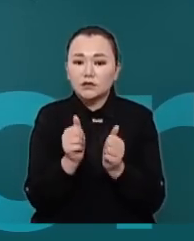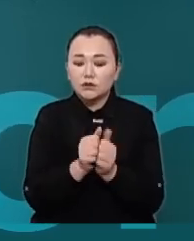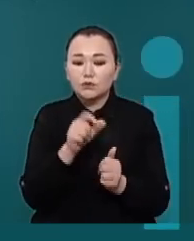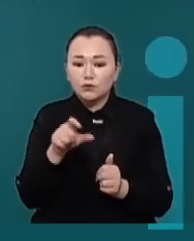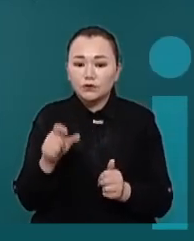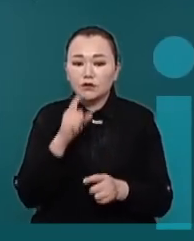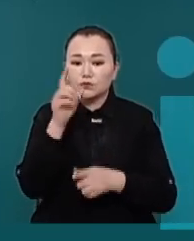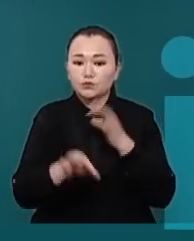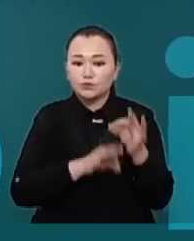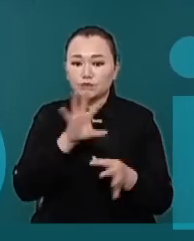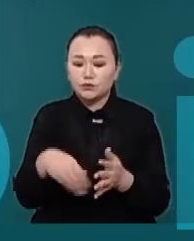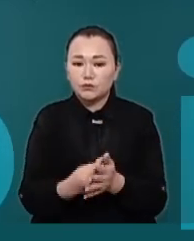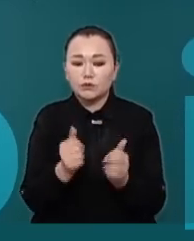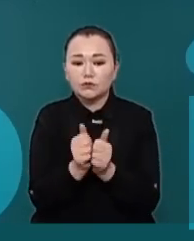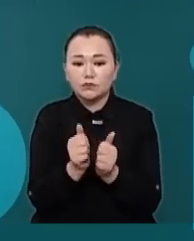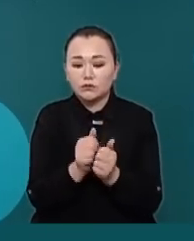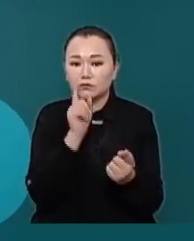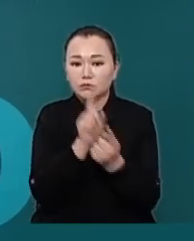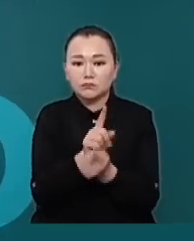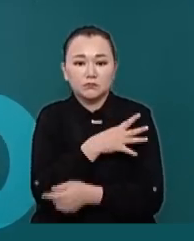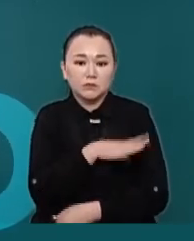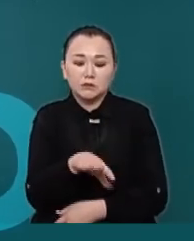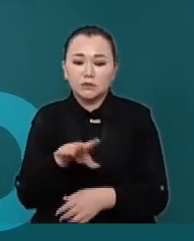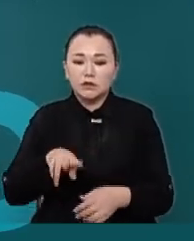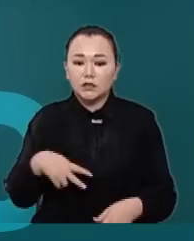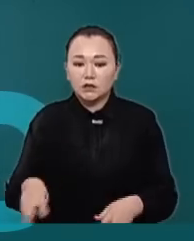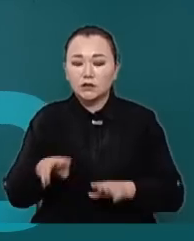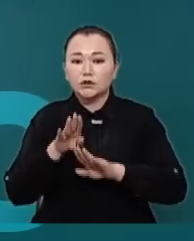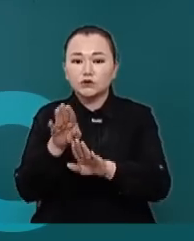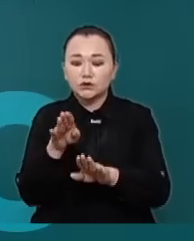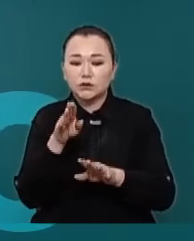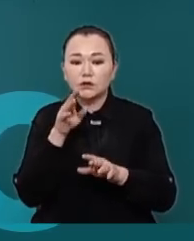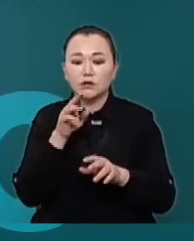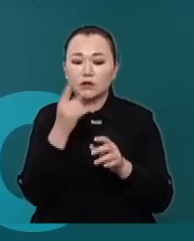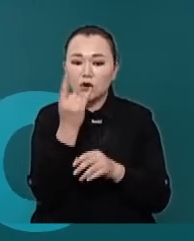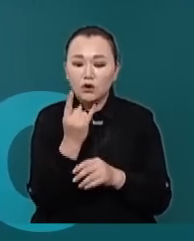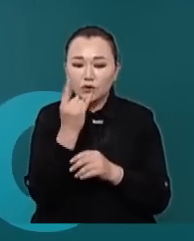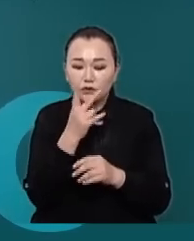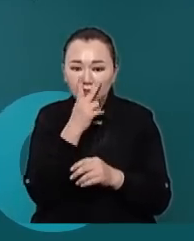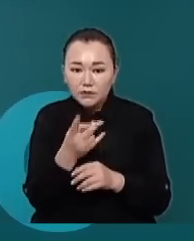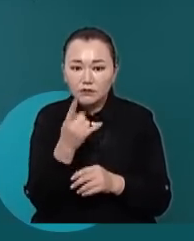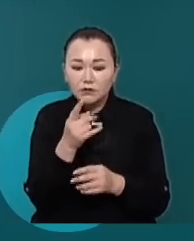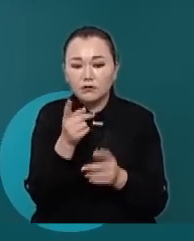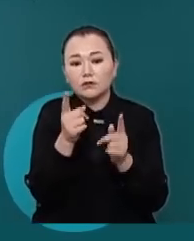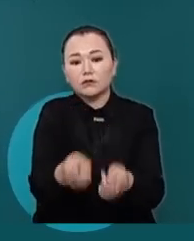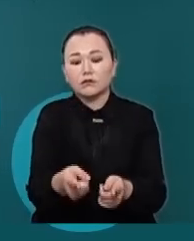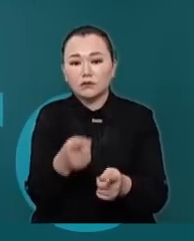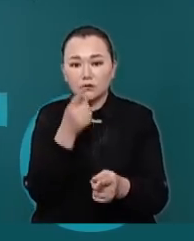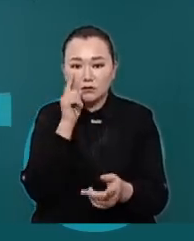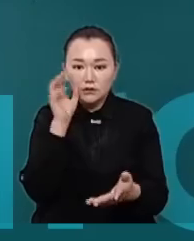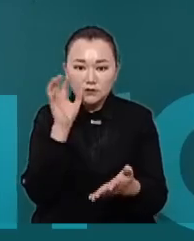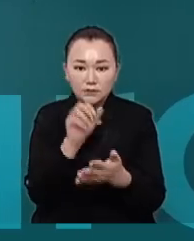де бір тәуліктен бері көш шалмағанын айтқан. Директордың орынбасары үйдің терезесінен оқушысының қимылсыз жатқанын